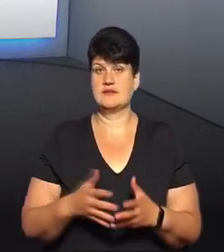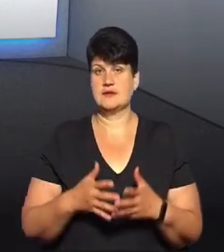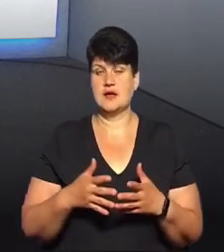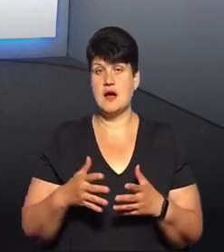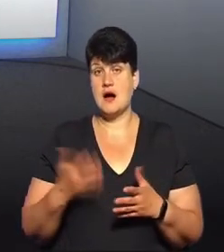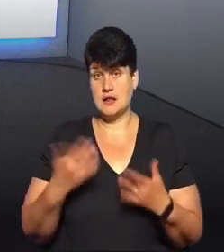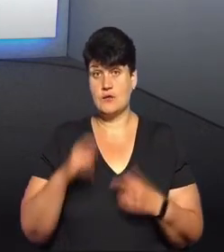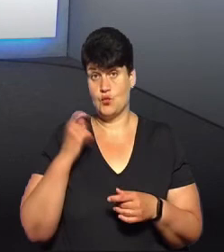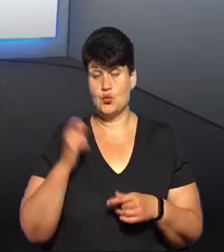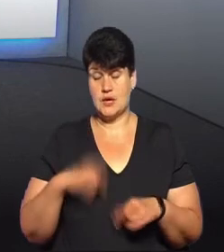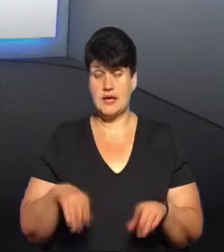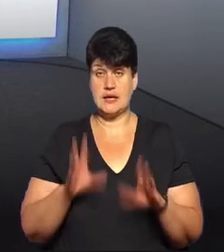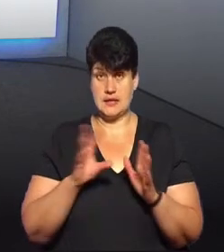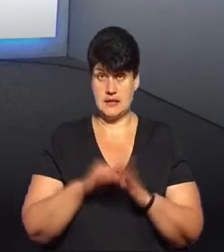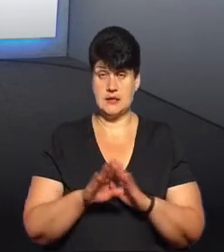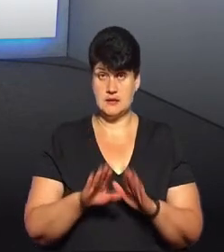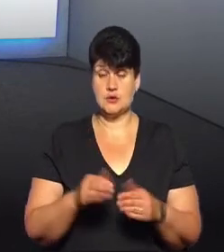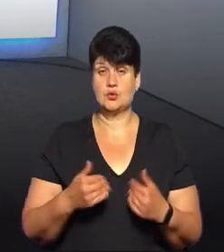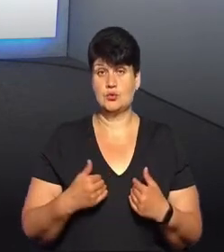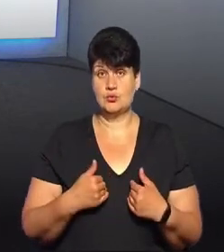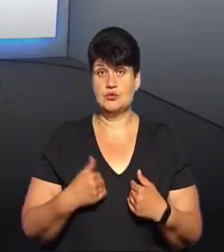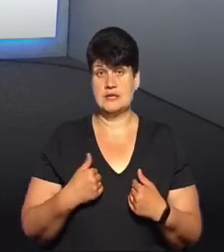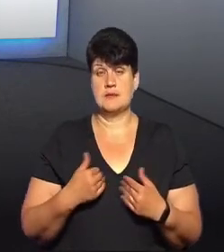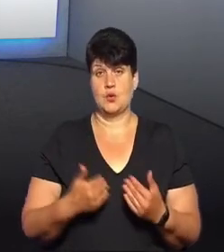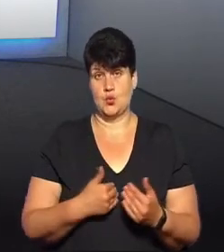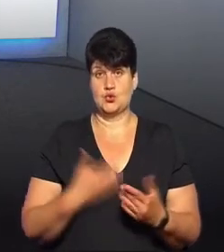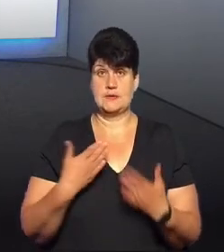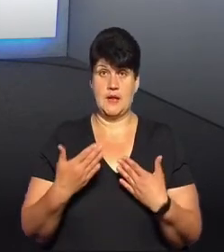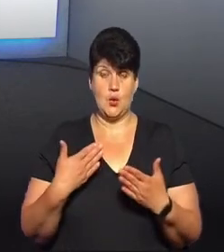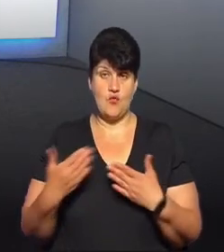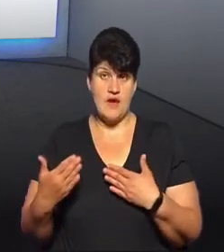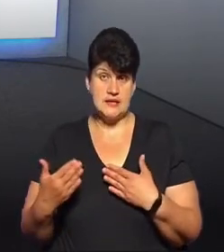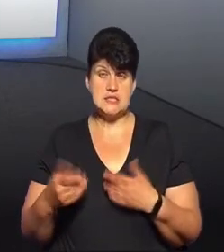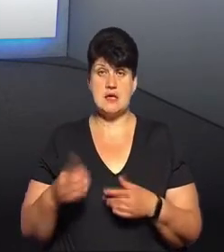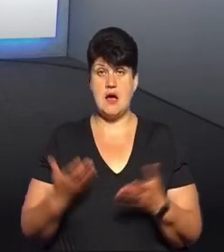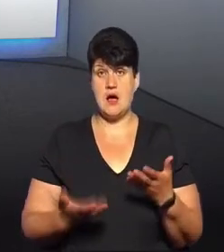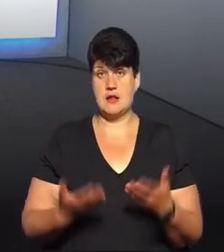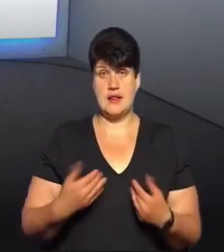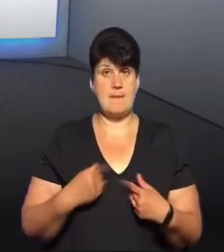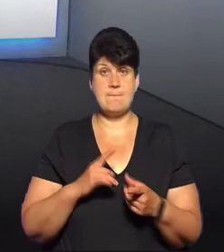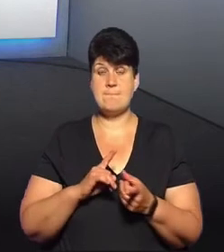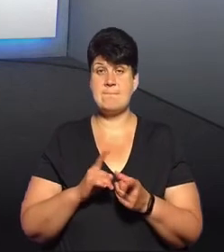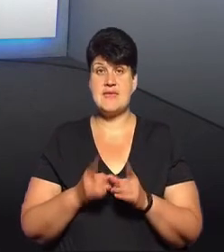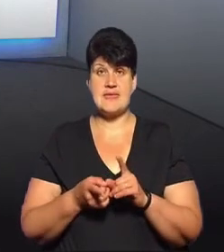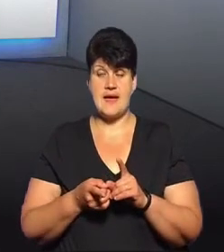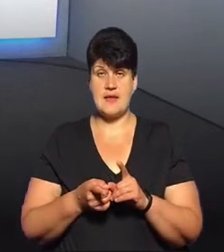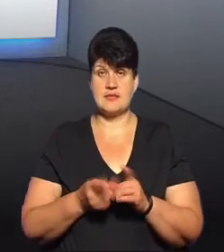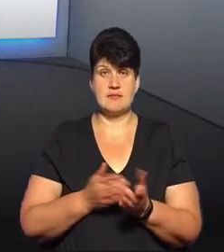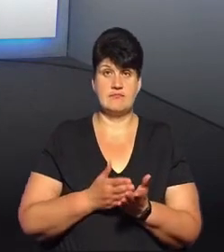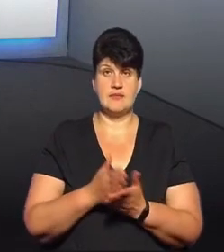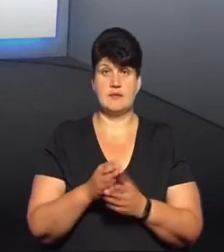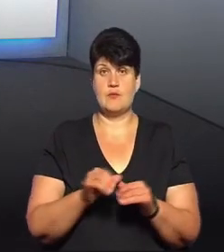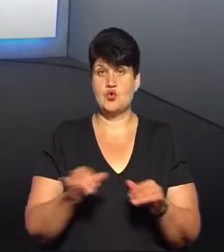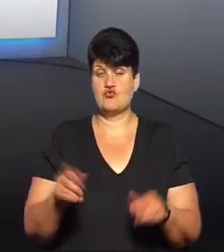України фестиваль, тому, звісно, що з нами захочуть поспілкуватися. Ну, але міняти якийсь вектор розвитку фестивалю ми не будемо, все-таки це